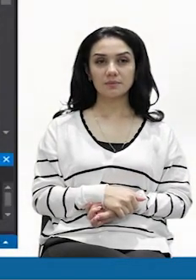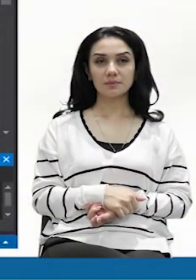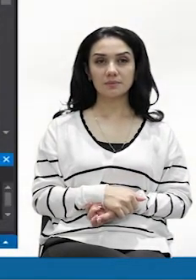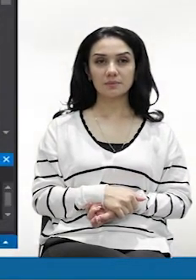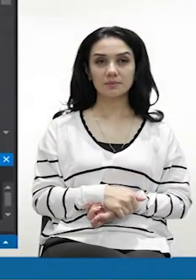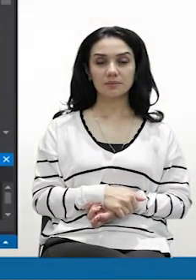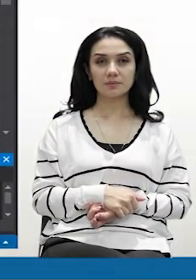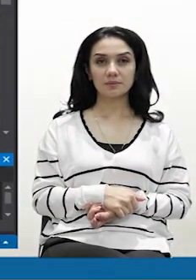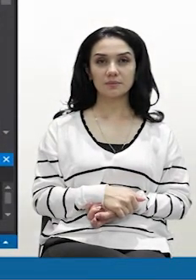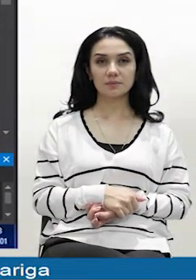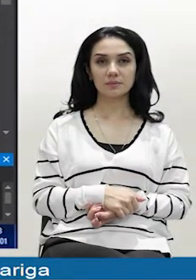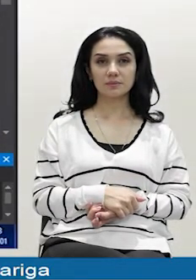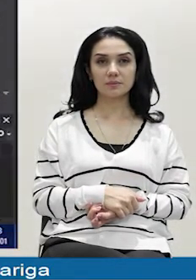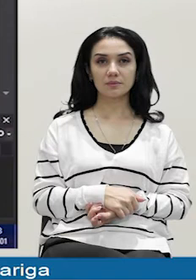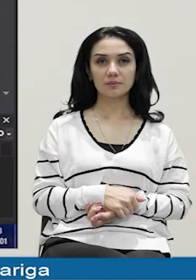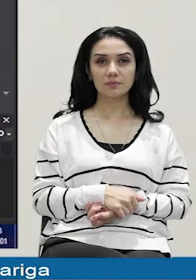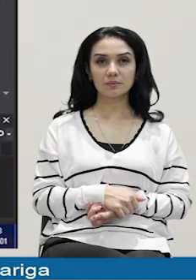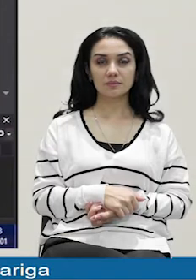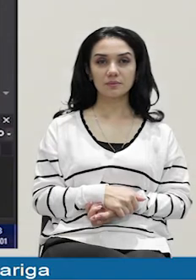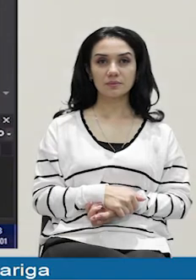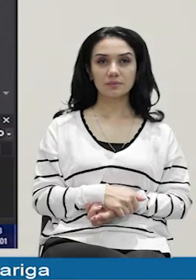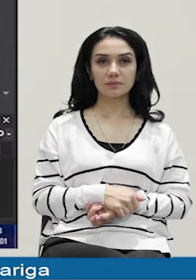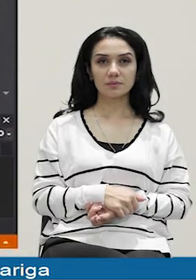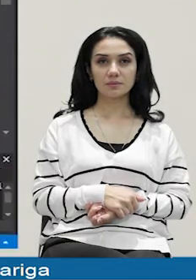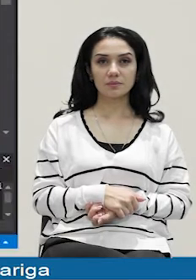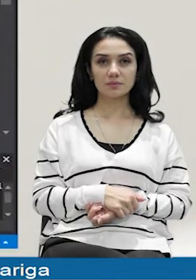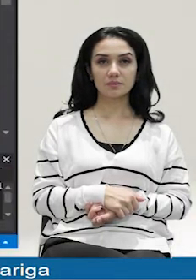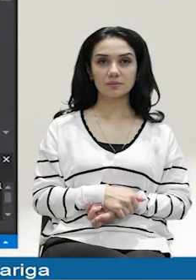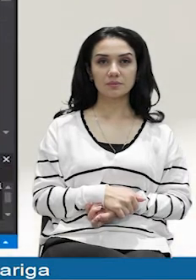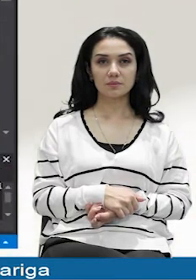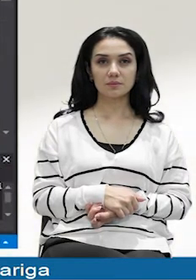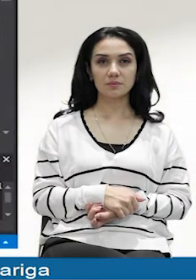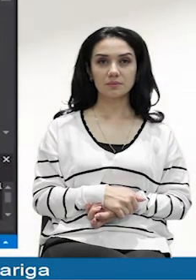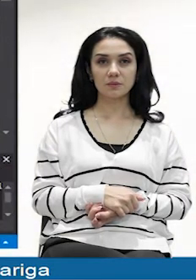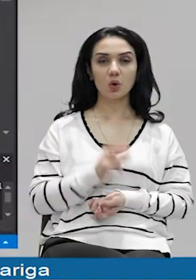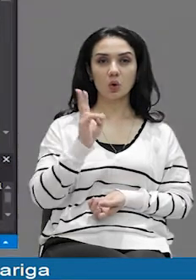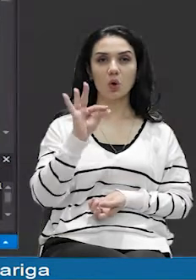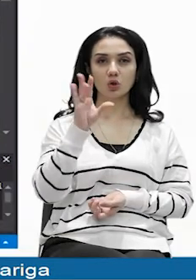Tekshirib ko'ramiz. Hop, console readline kiritmayapmiz.